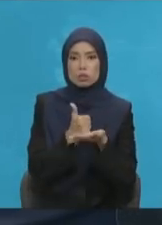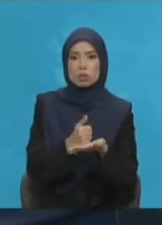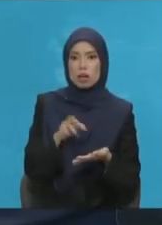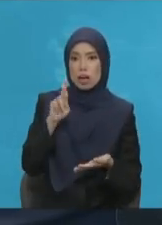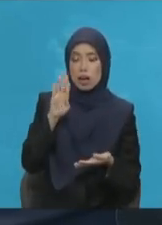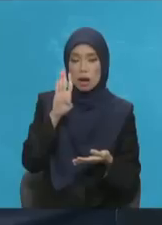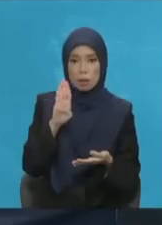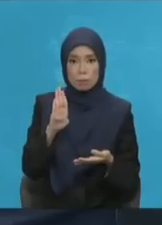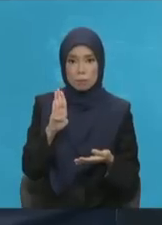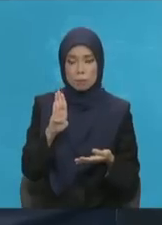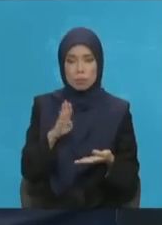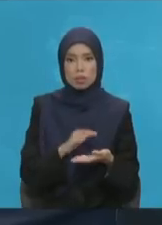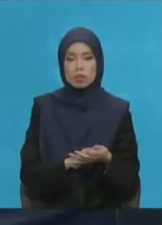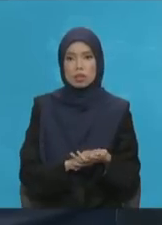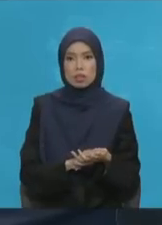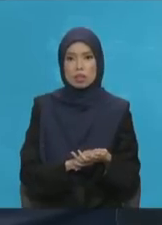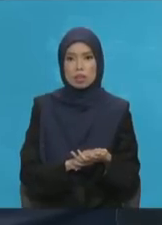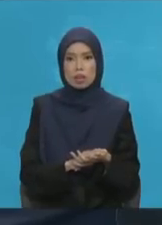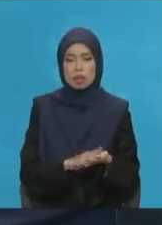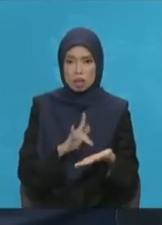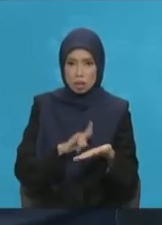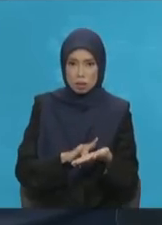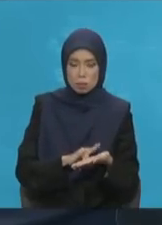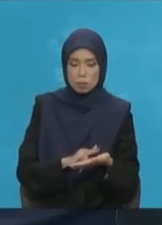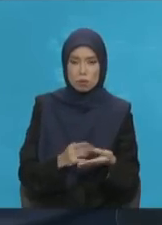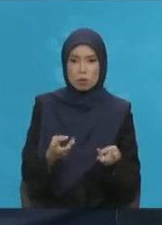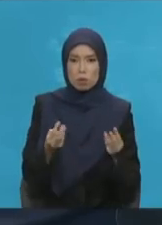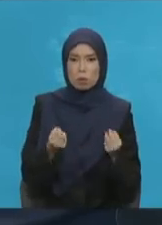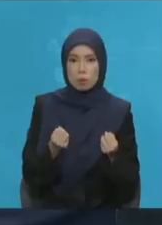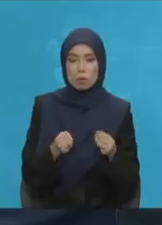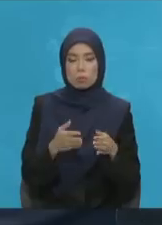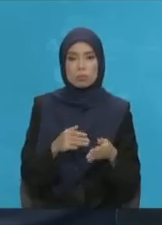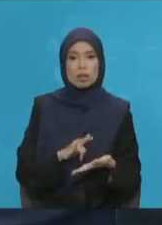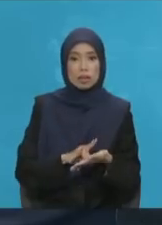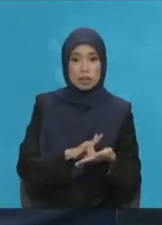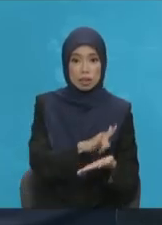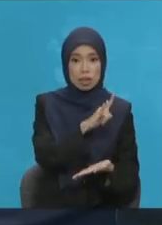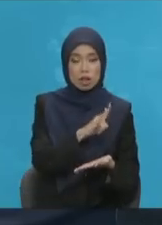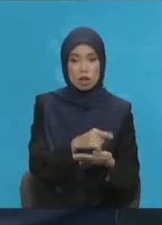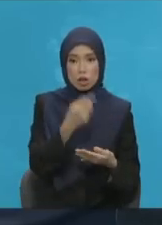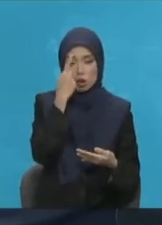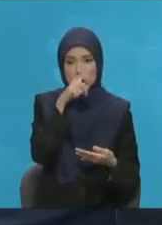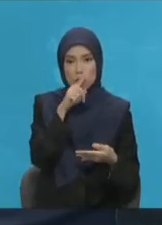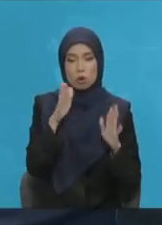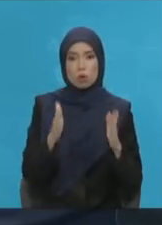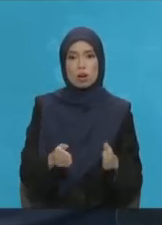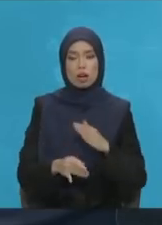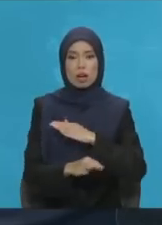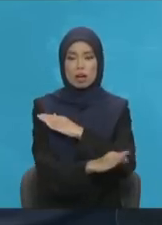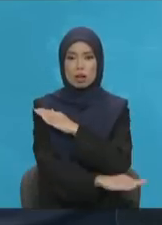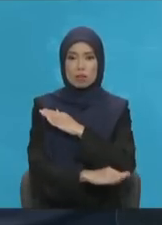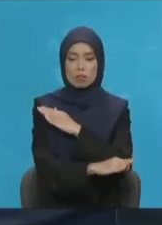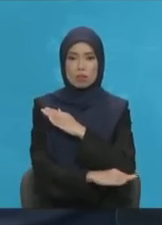menguruskan penerbangan beberapa orang warga asing dan back back mereka